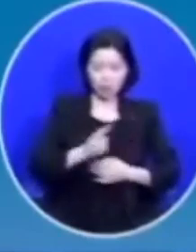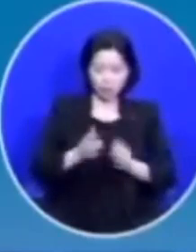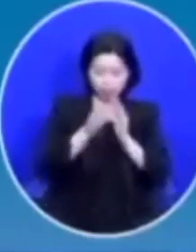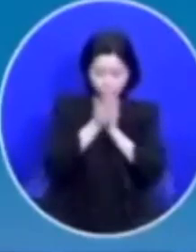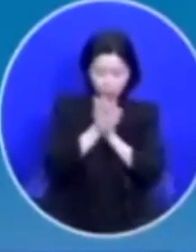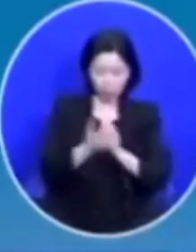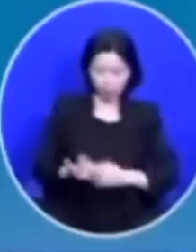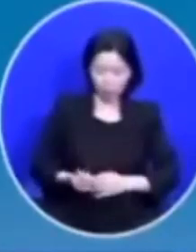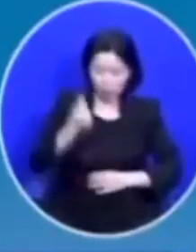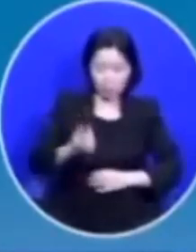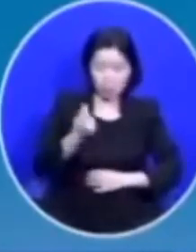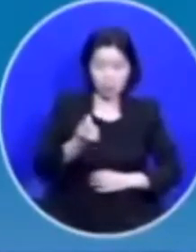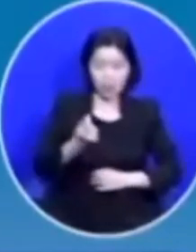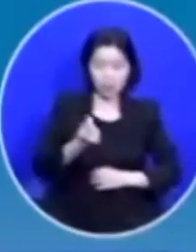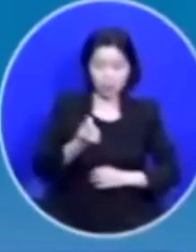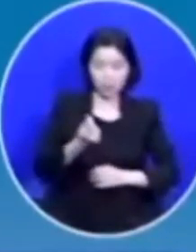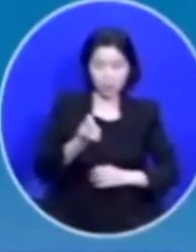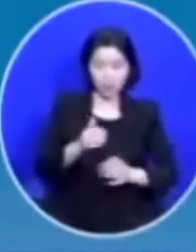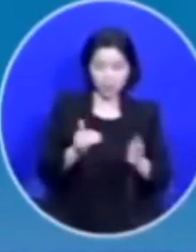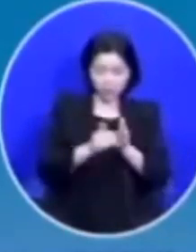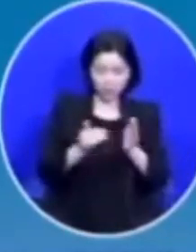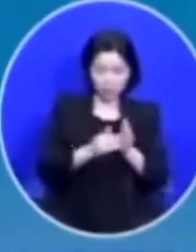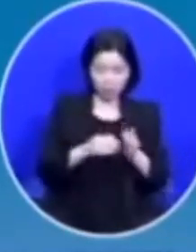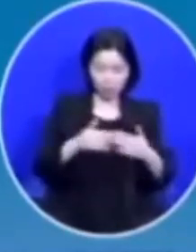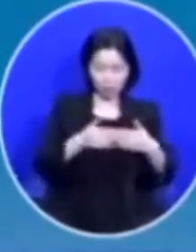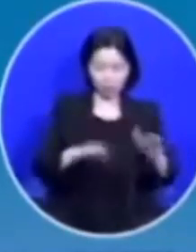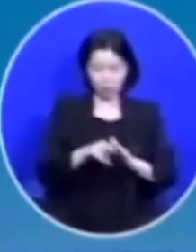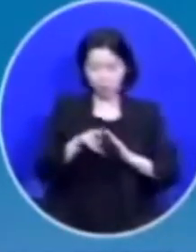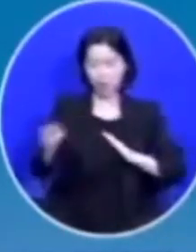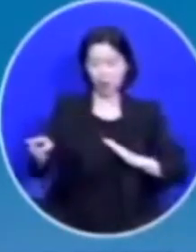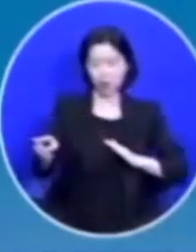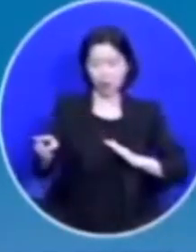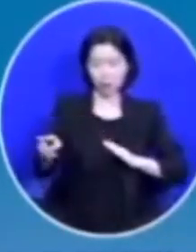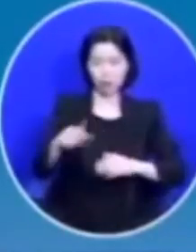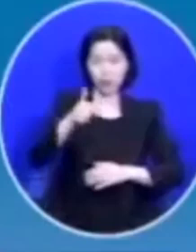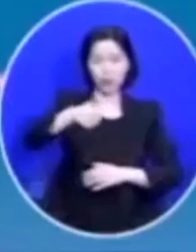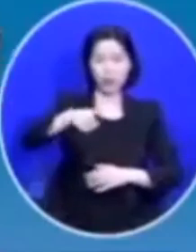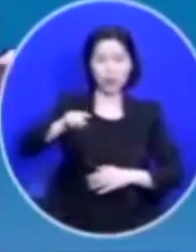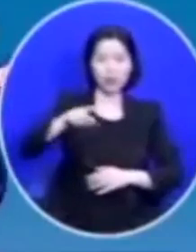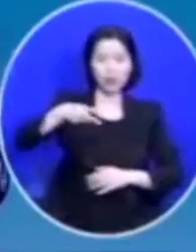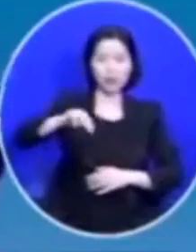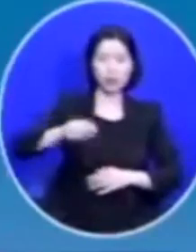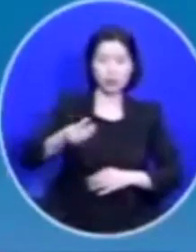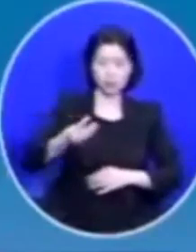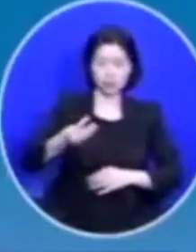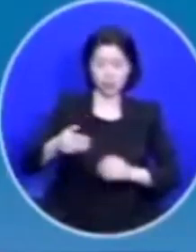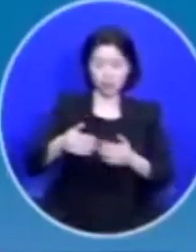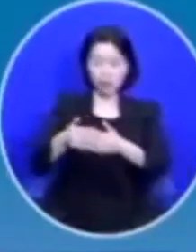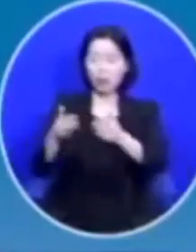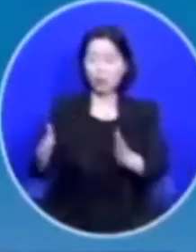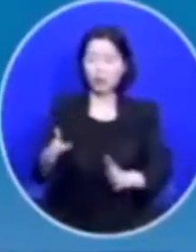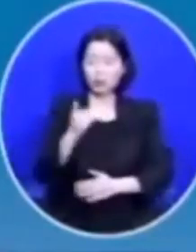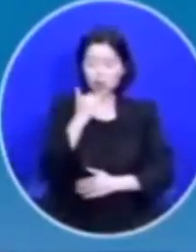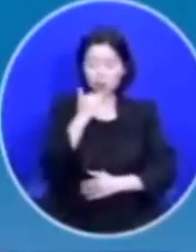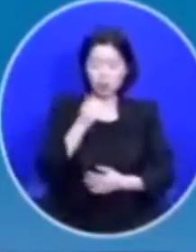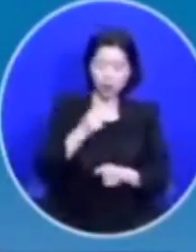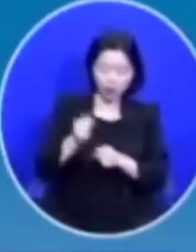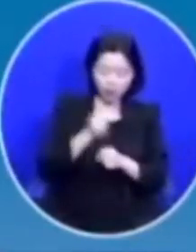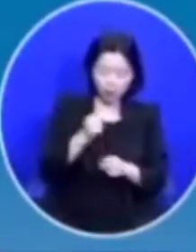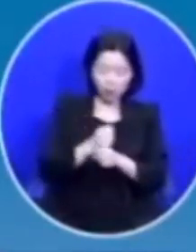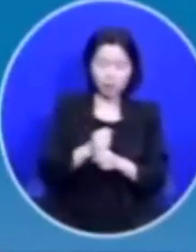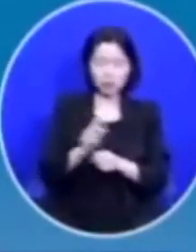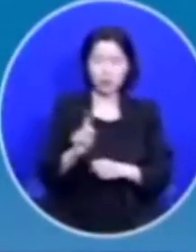목사님은 사모님과 함께 방을 나오셔서 것이 돼서 정말 이런 상황에선 어떻게 해야 되나 하고 당황해 하고